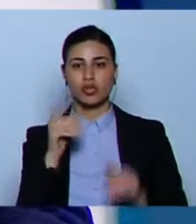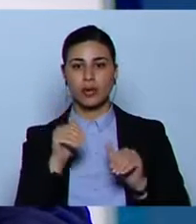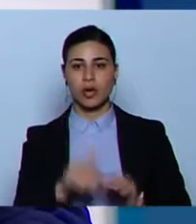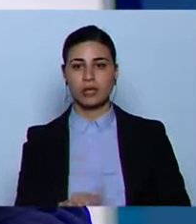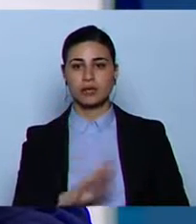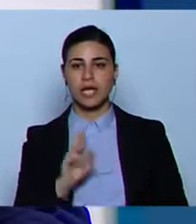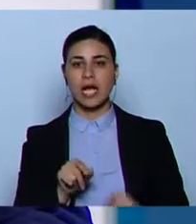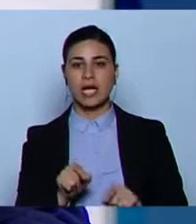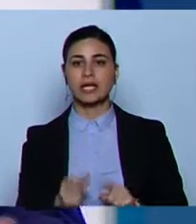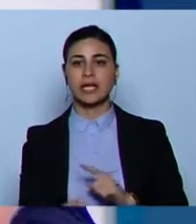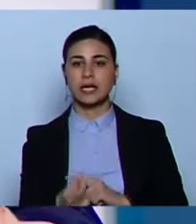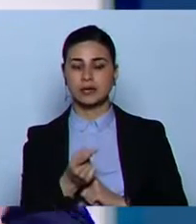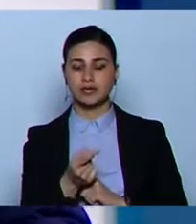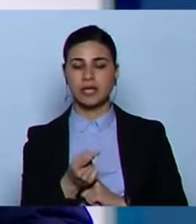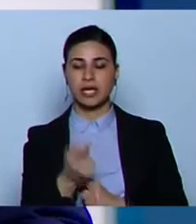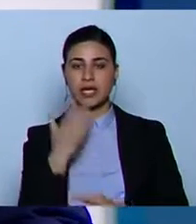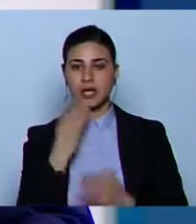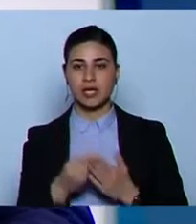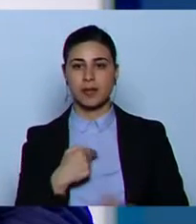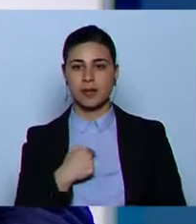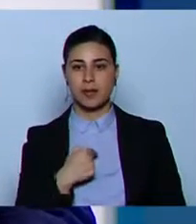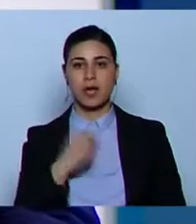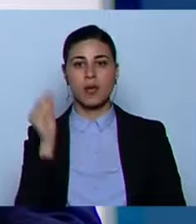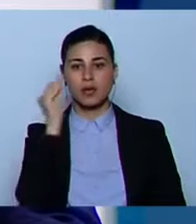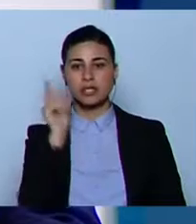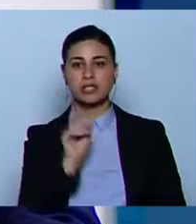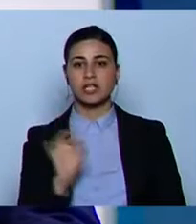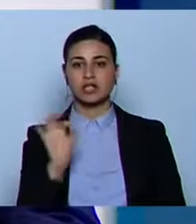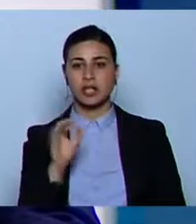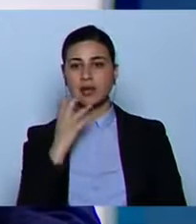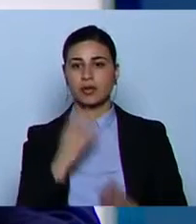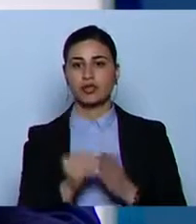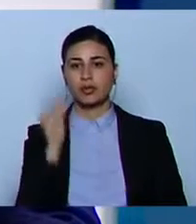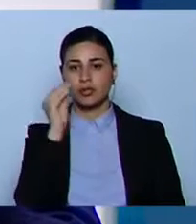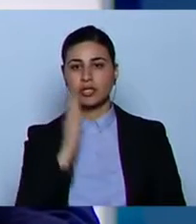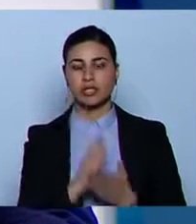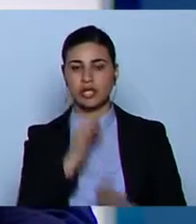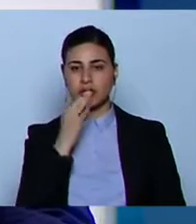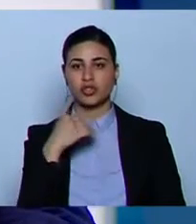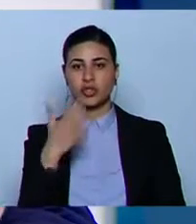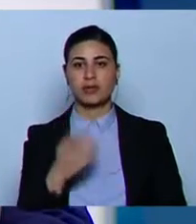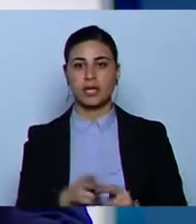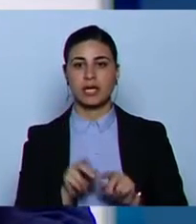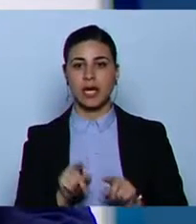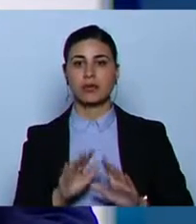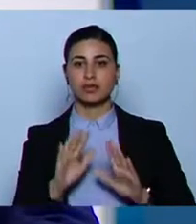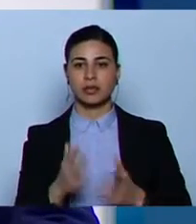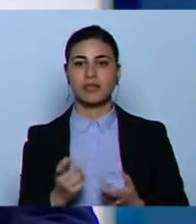ჩამოყალიბდა. აქედან გამომდინარე, მე პოზიციას რაც შეეხება, ჩვენი პოზიცია არის შემდეგი ამ კონკრეტულ